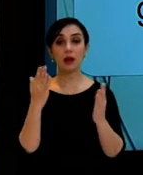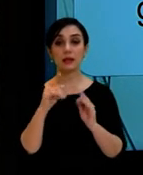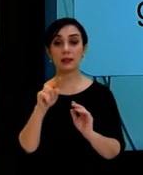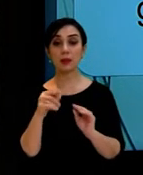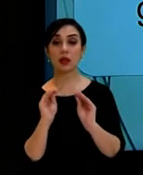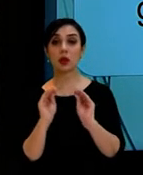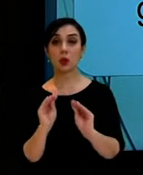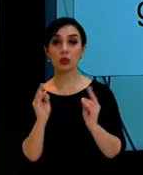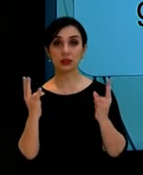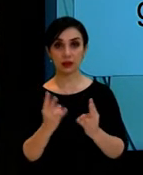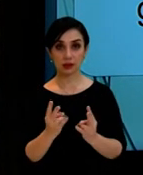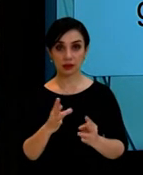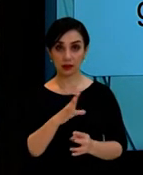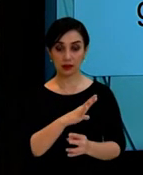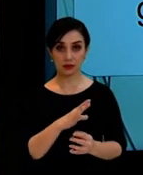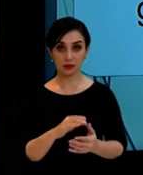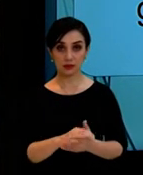qo'yish kerak edi?